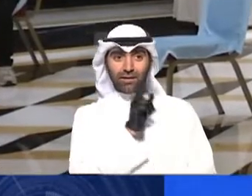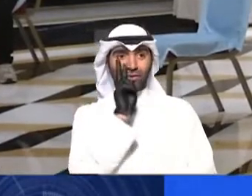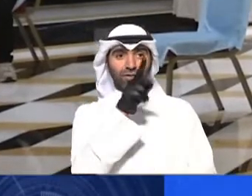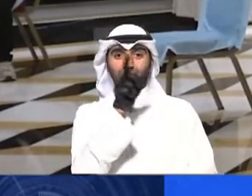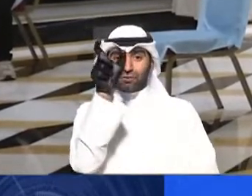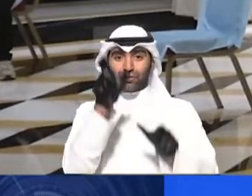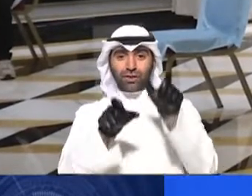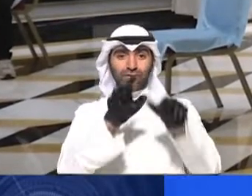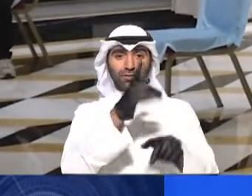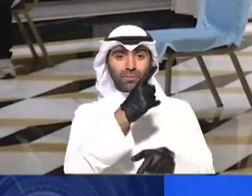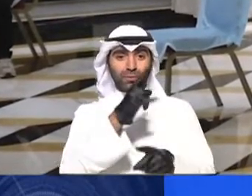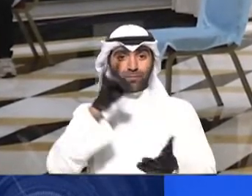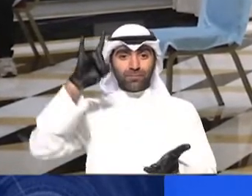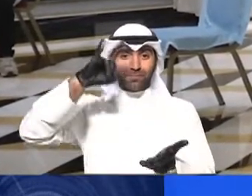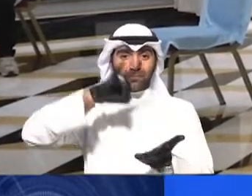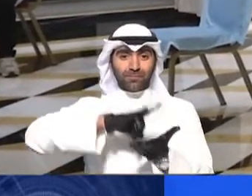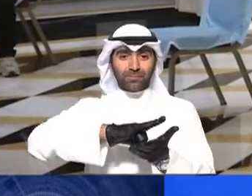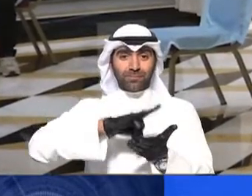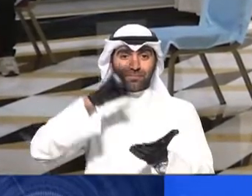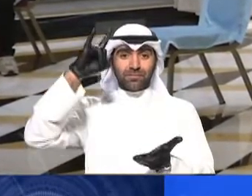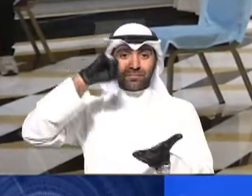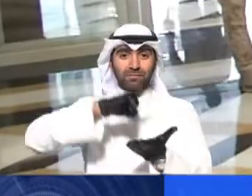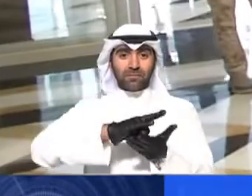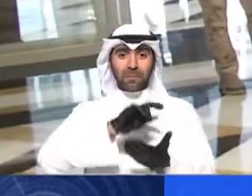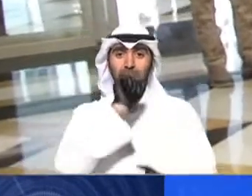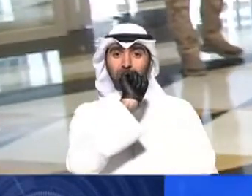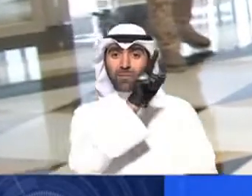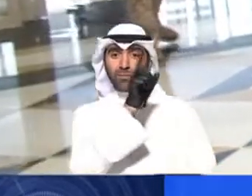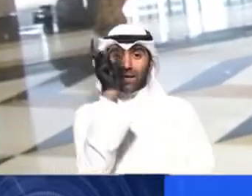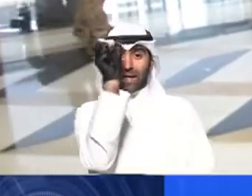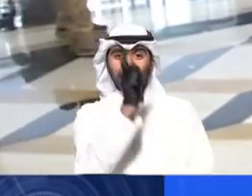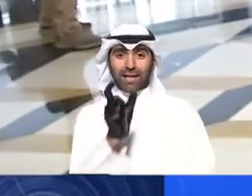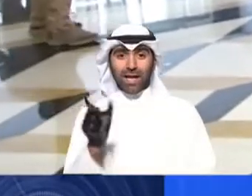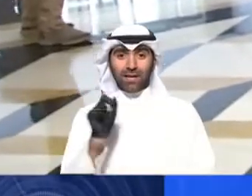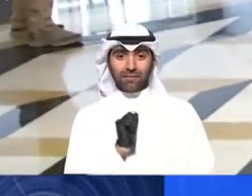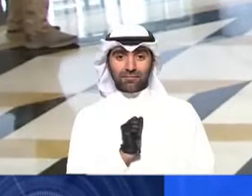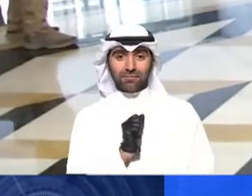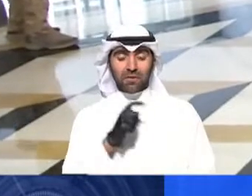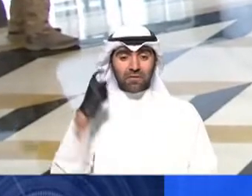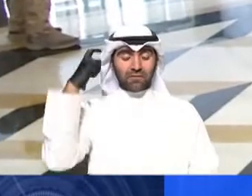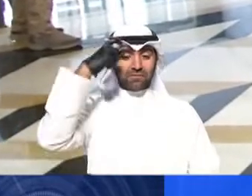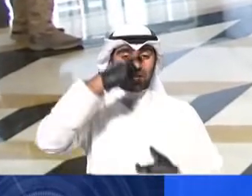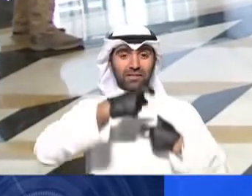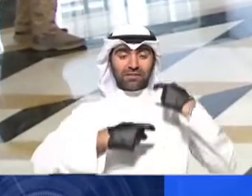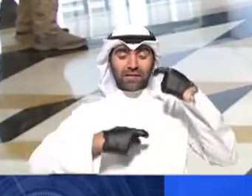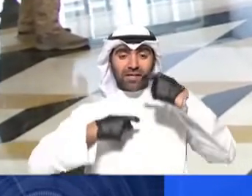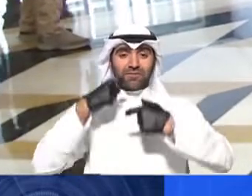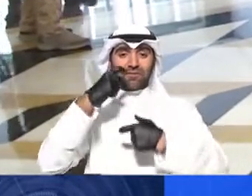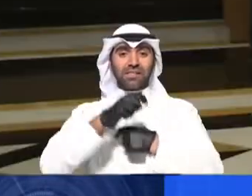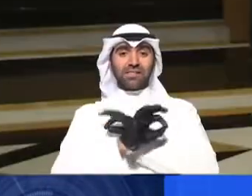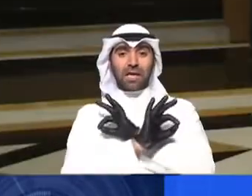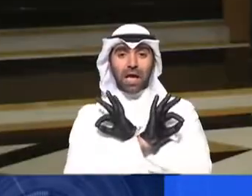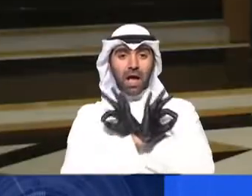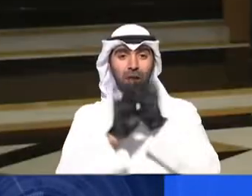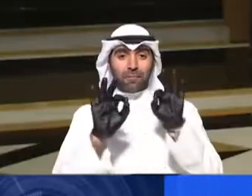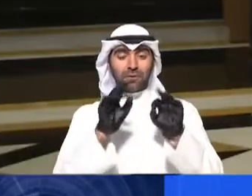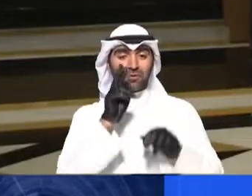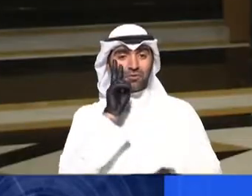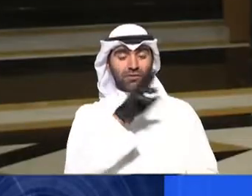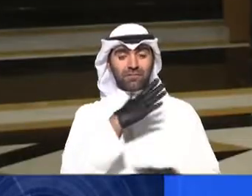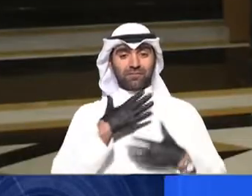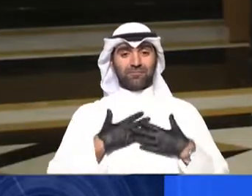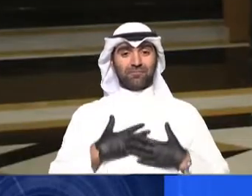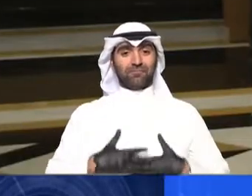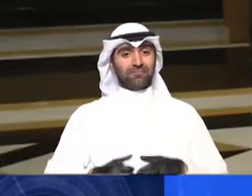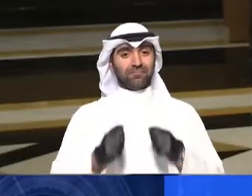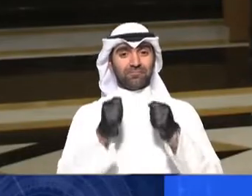مكانه الخاص، مساره سلس ومعروف، وإجراءات مغادرته منظمة ومحددة. يمرون الواحدة تلو